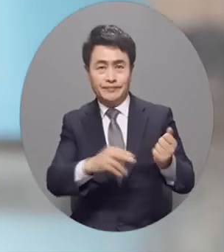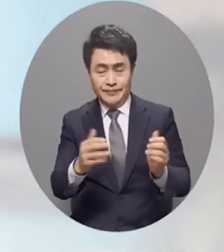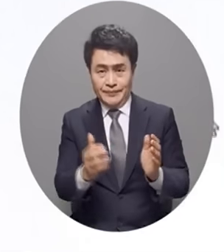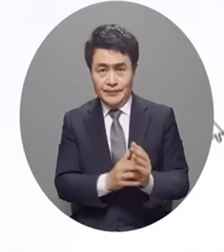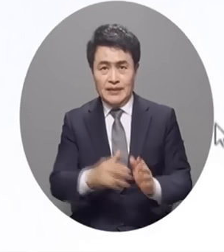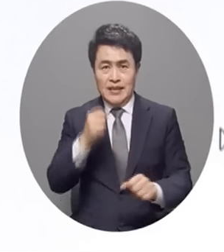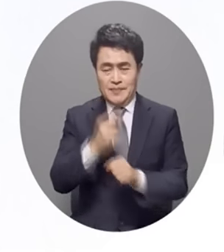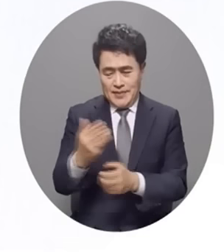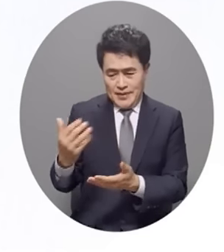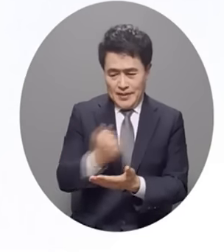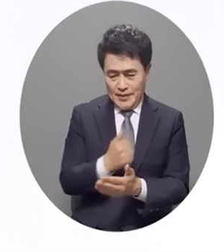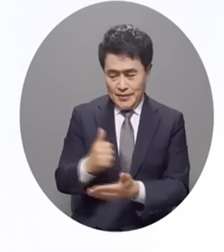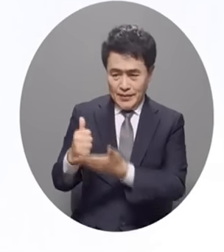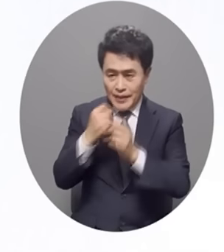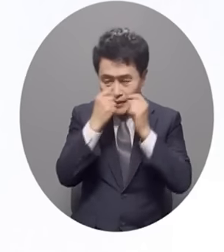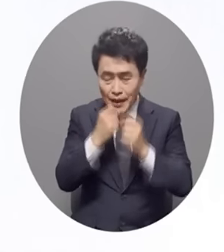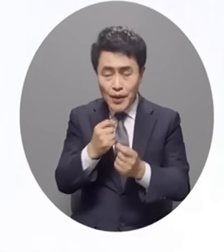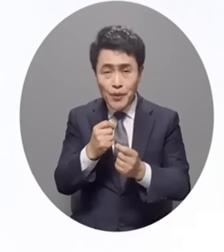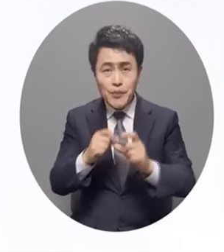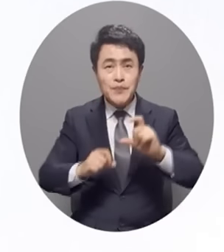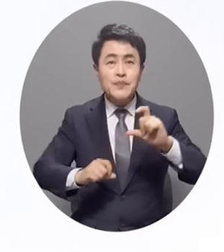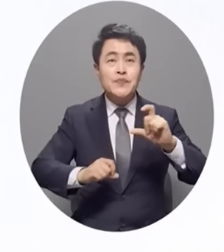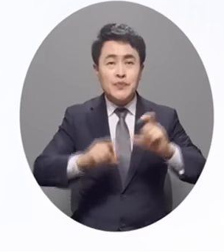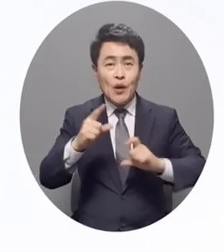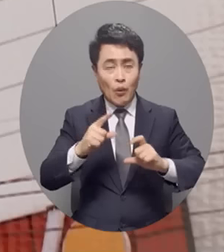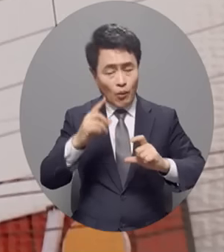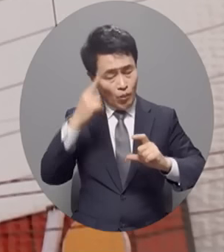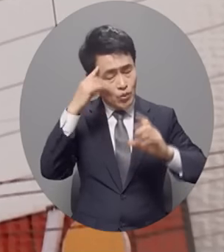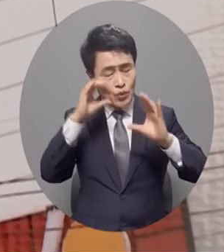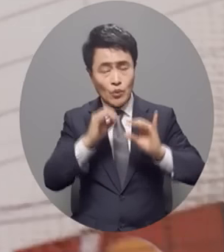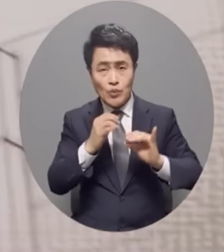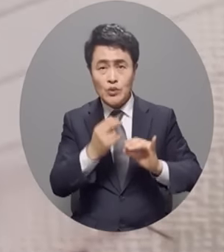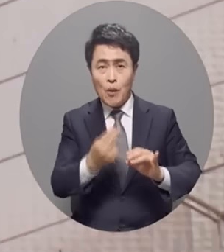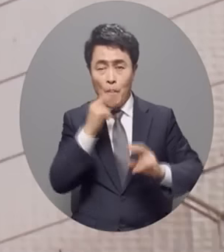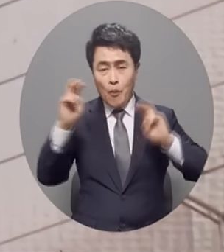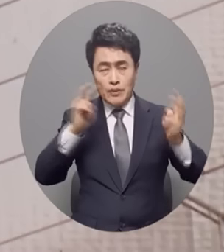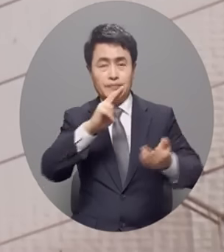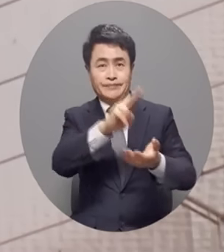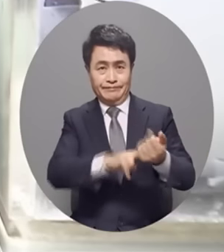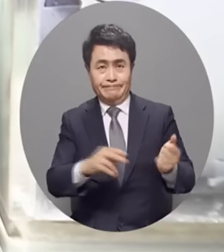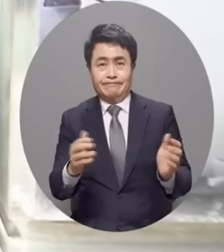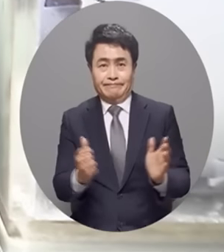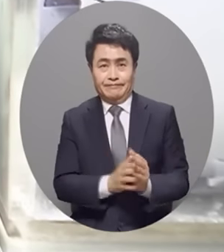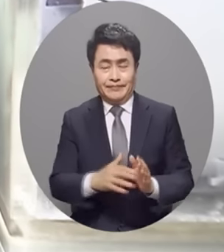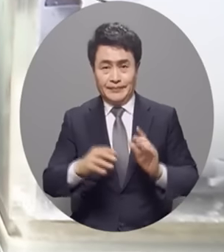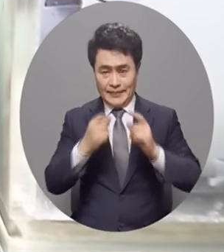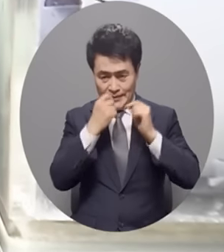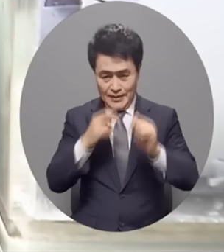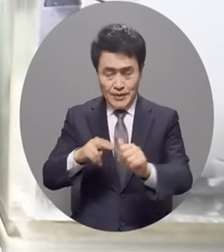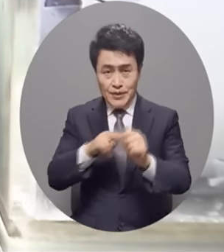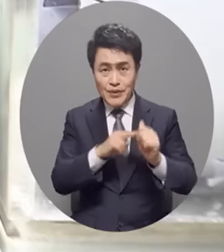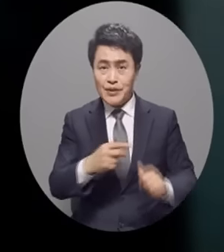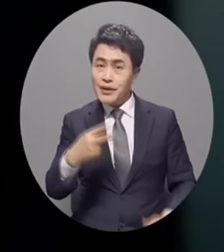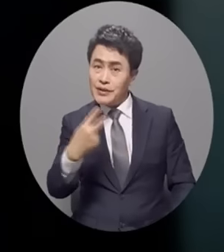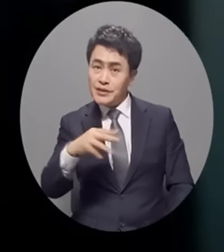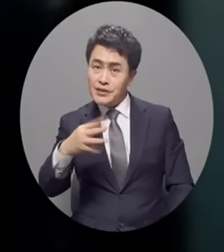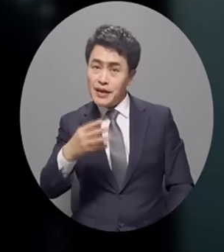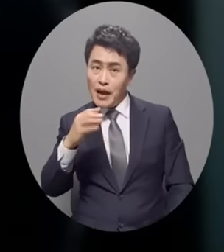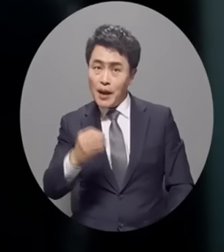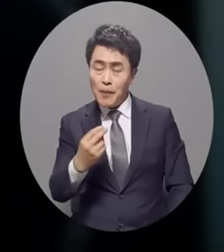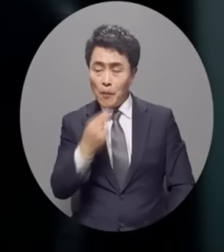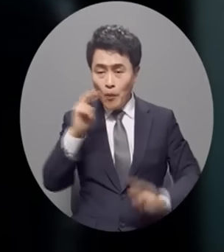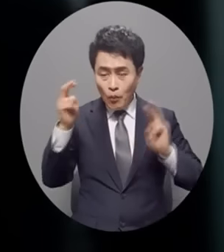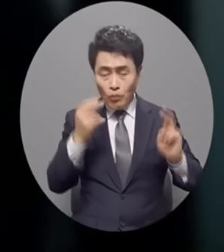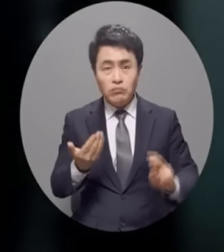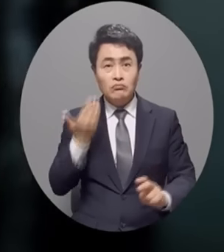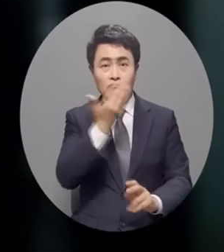이미 갖고 있던 고객 개인정보 상당수도 동의없이 보험사에 팔아넘겼습니다 개인정보 2,400만 건이 보험사에